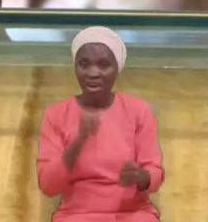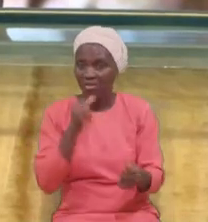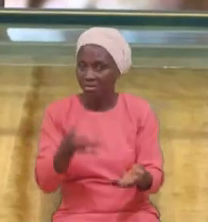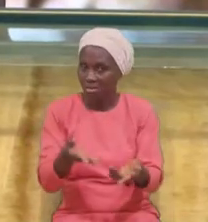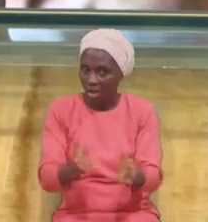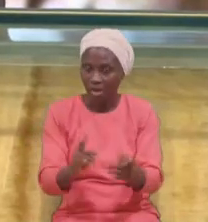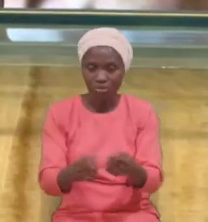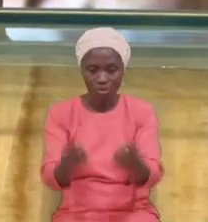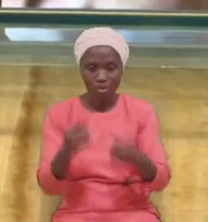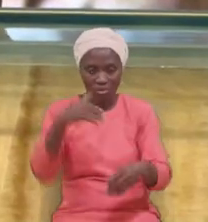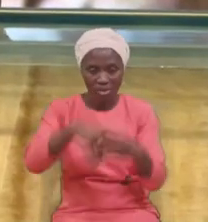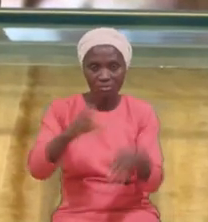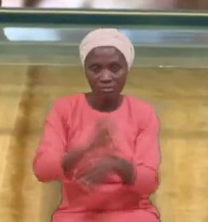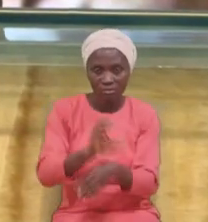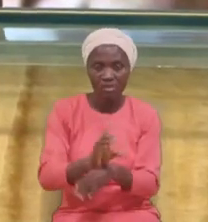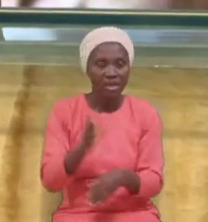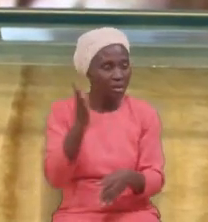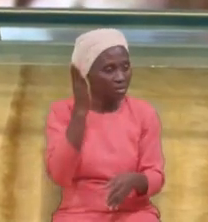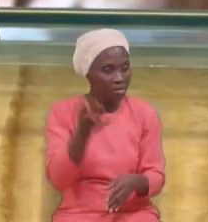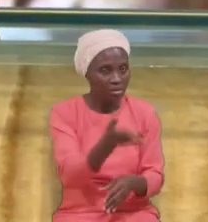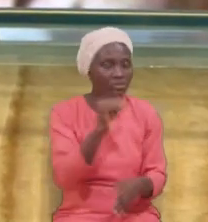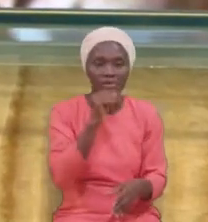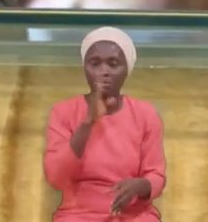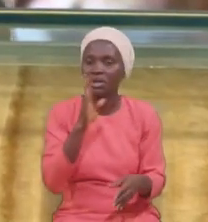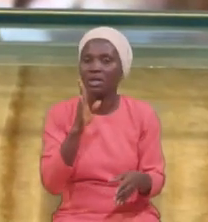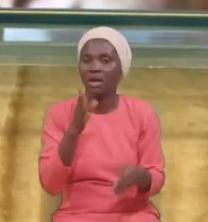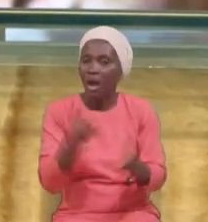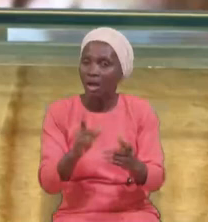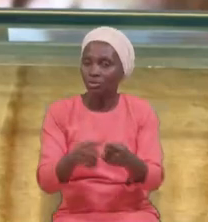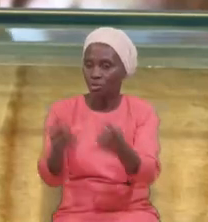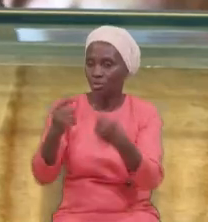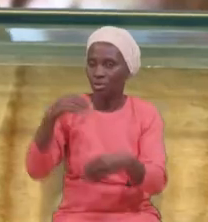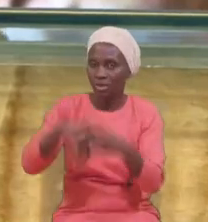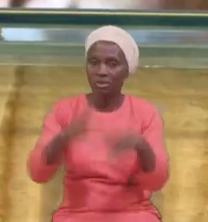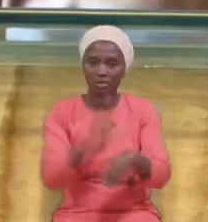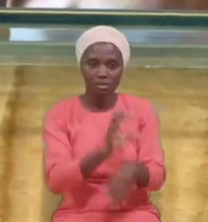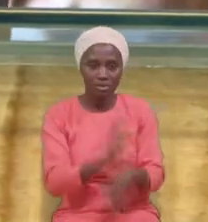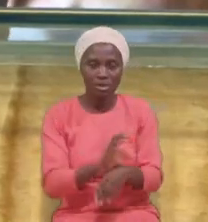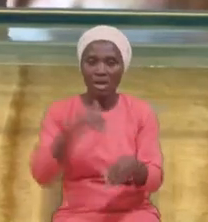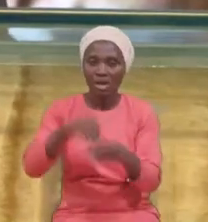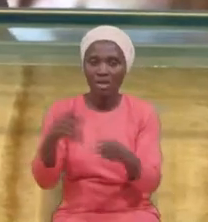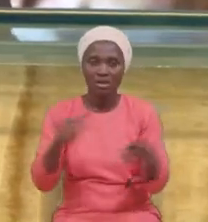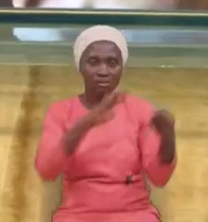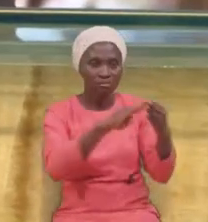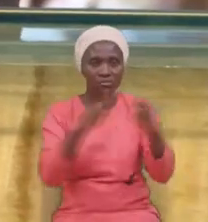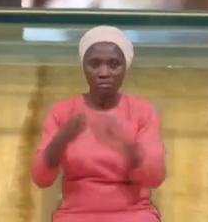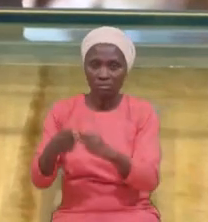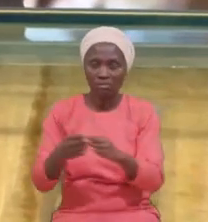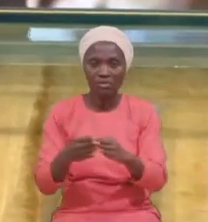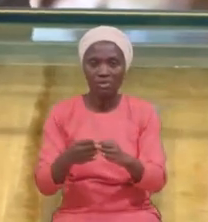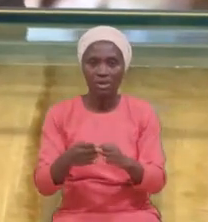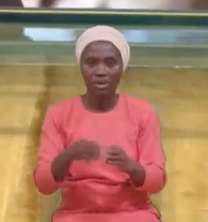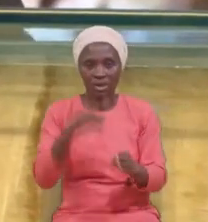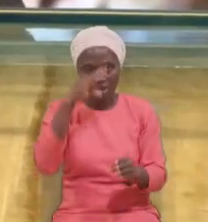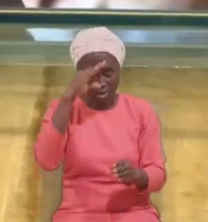pas permis dans le sanctuaire, il ne sera pas permis à la synagogue, il ne sera pas permis à la